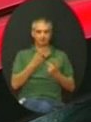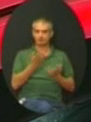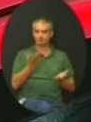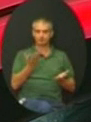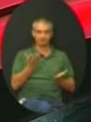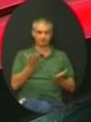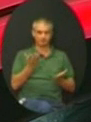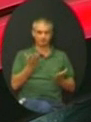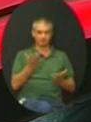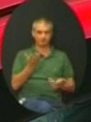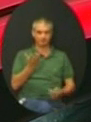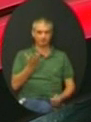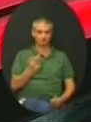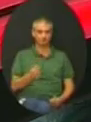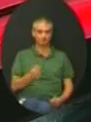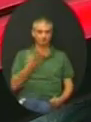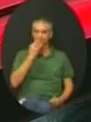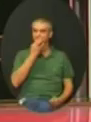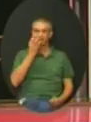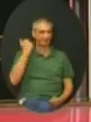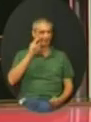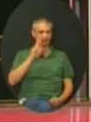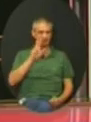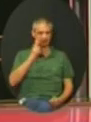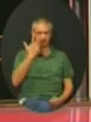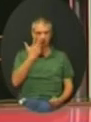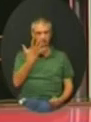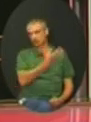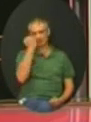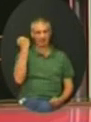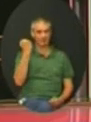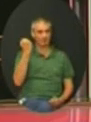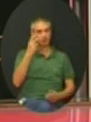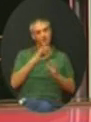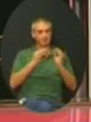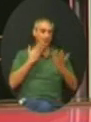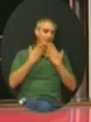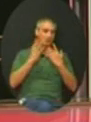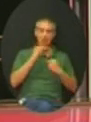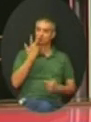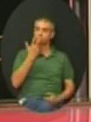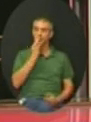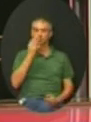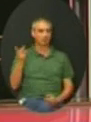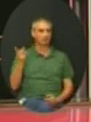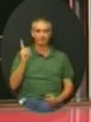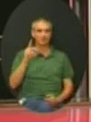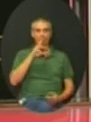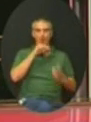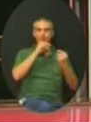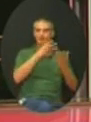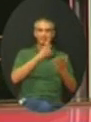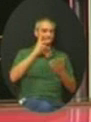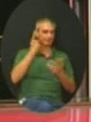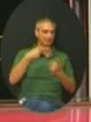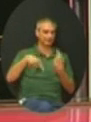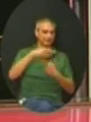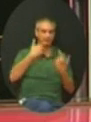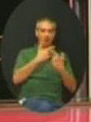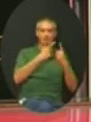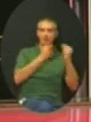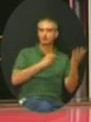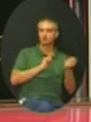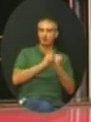כשהנערים ביוני 2014 נחטפו ואתה מתחיל דיון על הנערים ואתה אפילו לא מדבר האם יהיה סבב בעזה